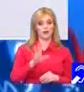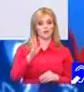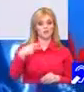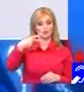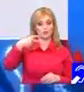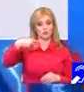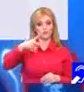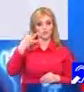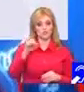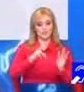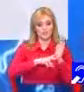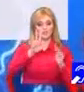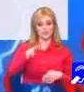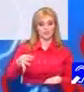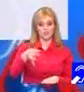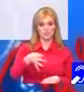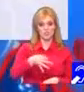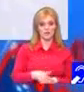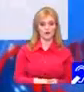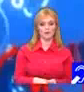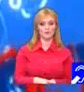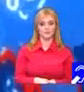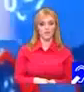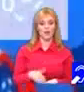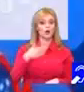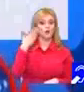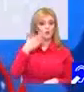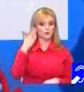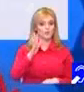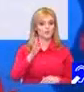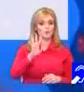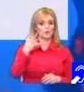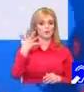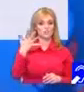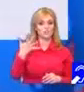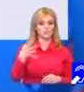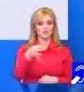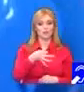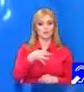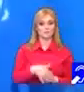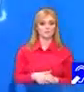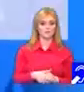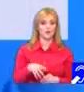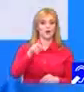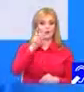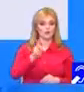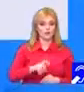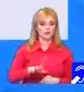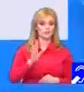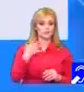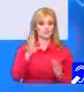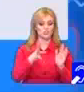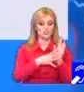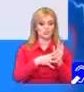se va deprecia și va costa 20,75 lei de bani. Leu românesc se va cota la 4,45 lei de bani. Hrivna ucraineană